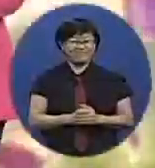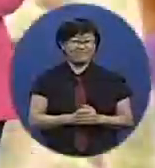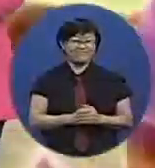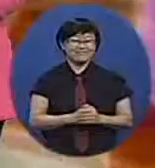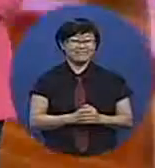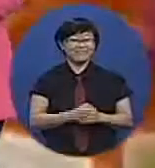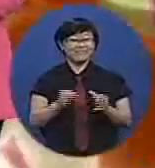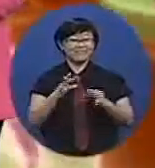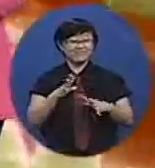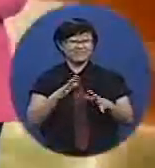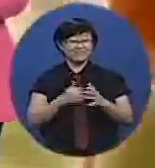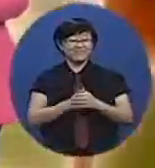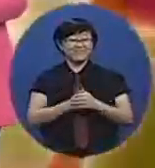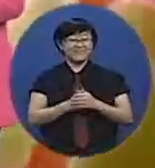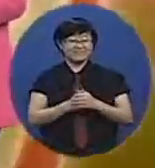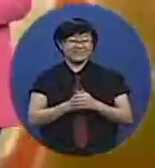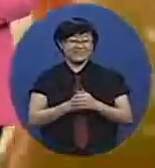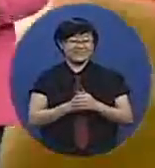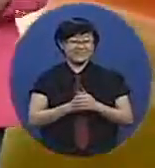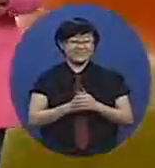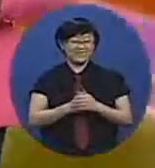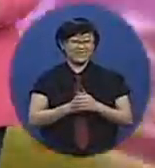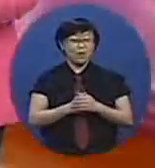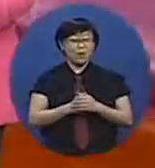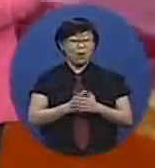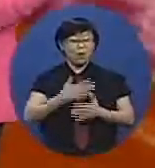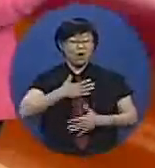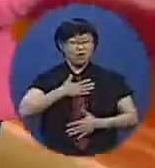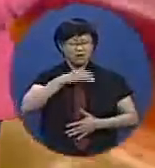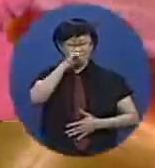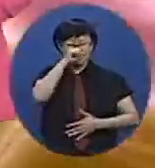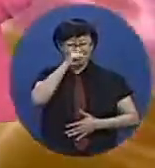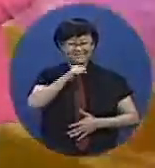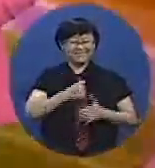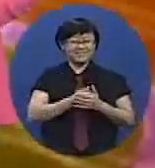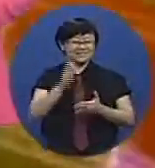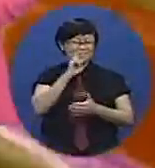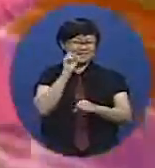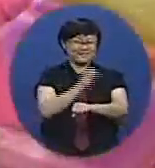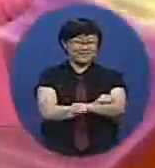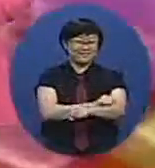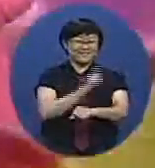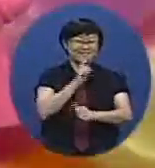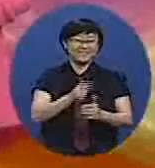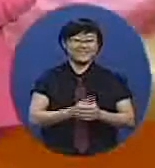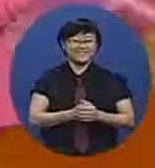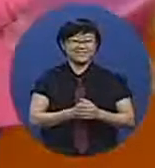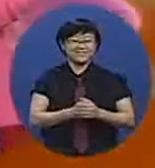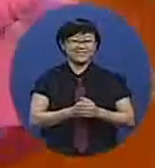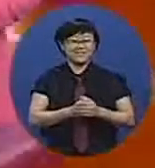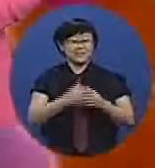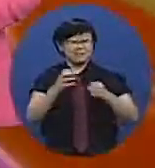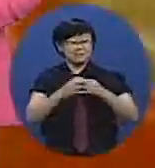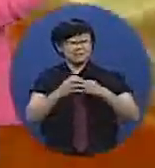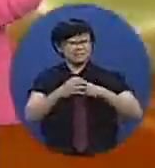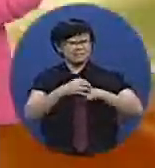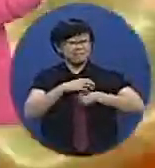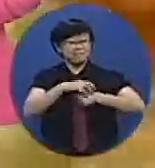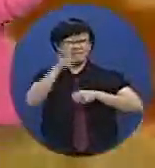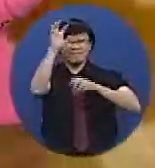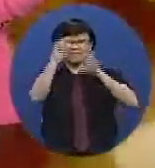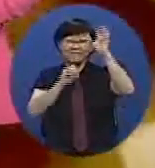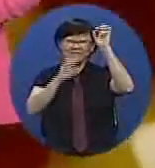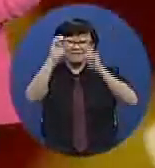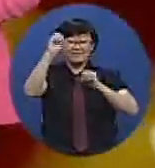아유, 놀랬습니다. 놀라셨죠? 감정이 어쩜 이렇게 풍부하신지. 야, 배 따시면서